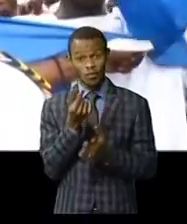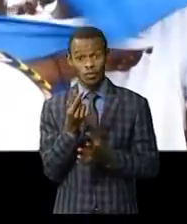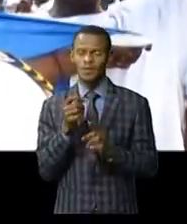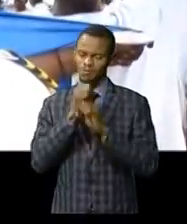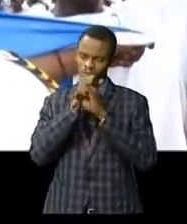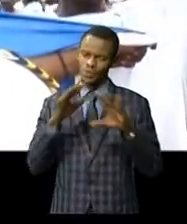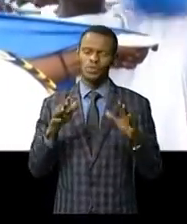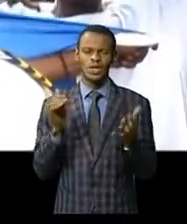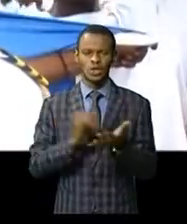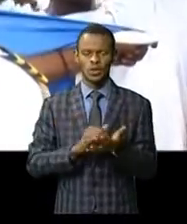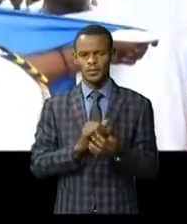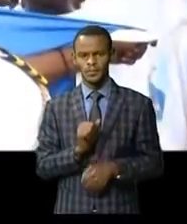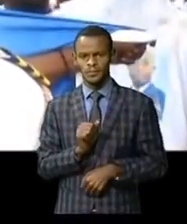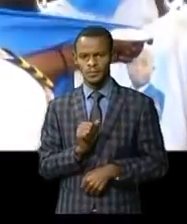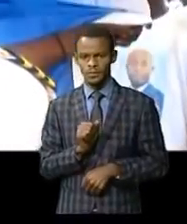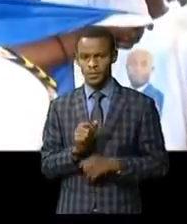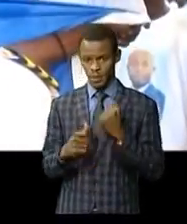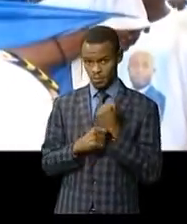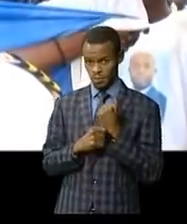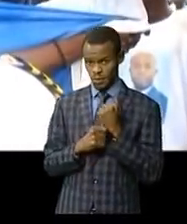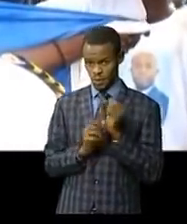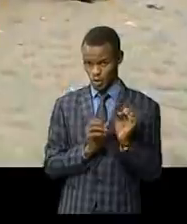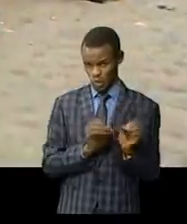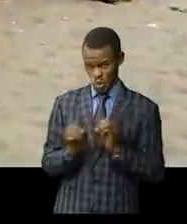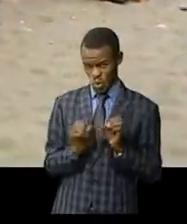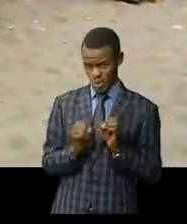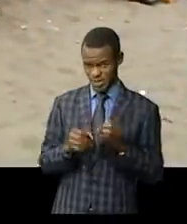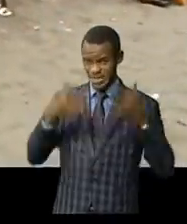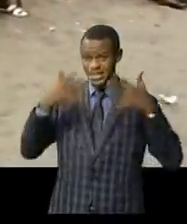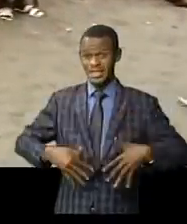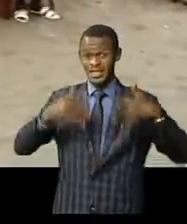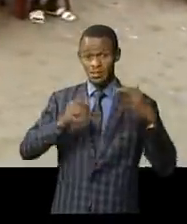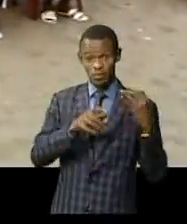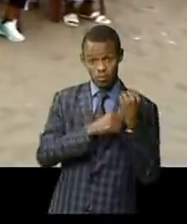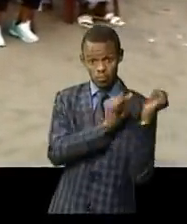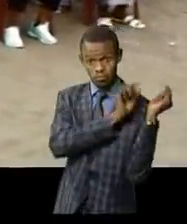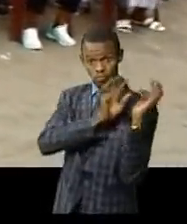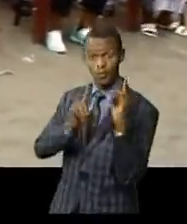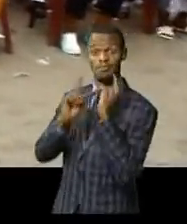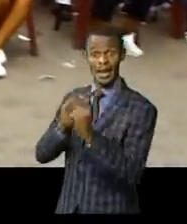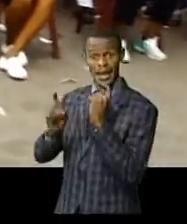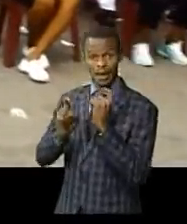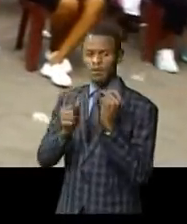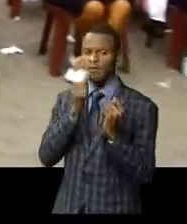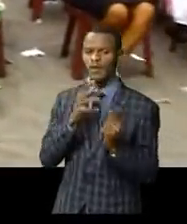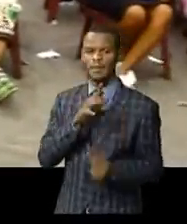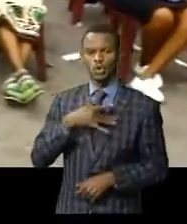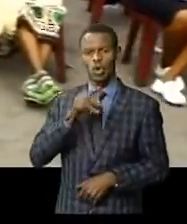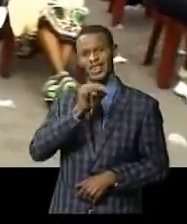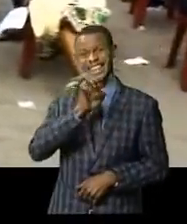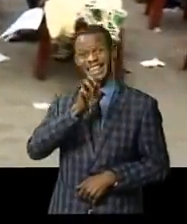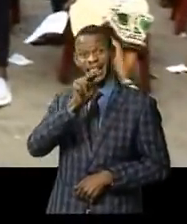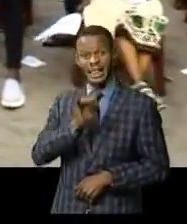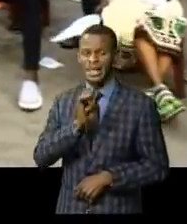Mbala, organisateur de cette manifestation grandiose, a réitéré son soutien aux actions sociales de l'honorable